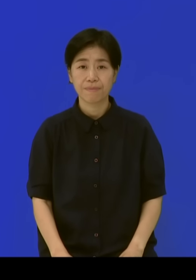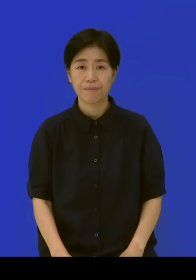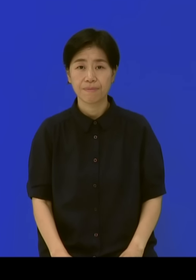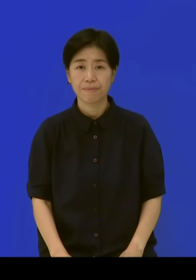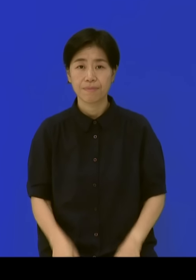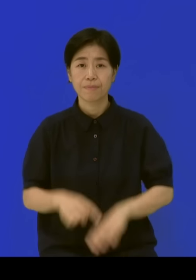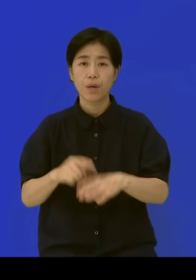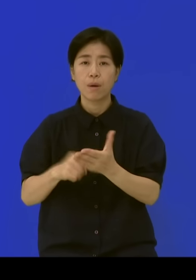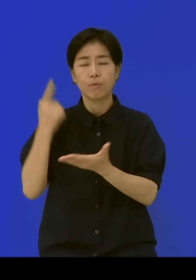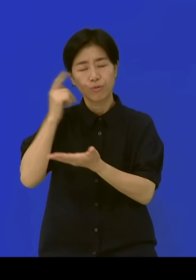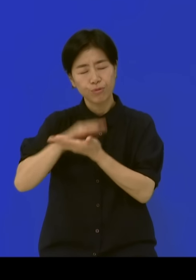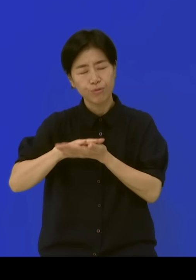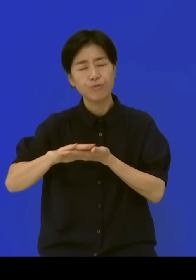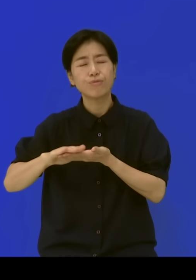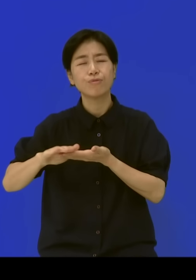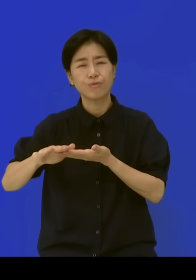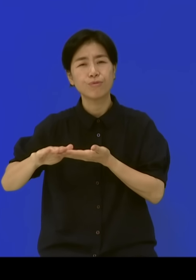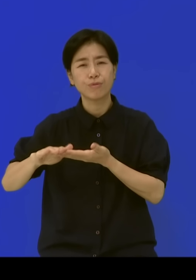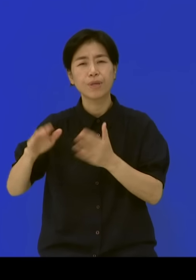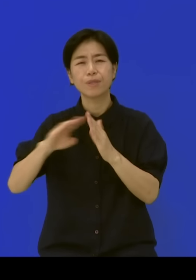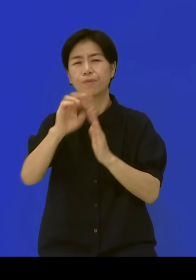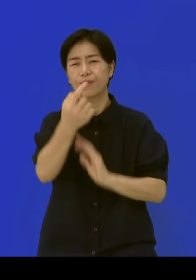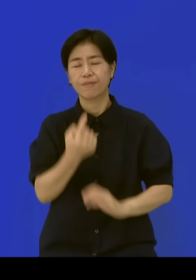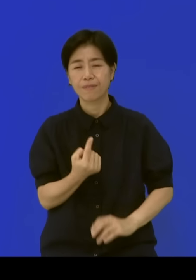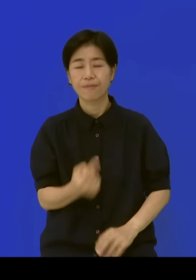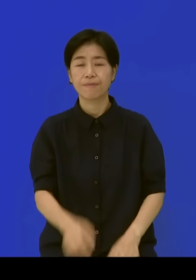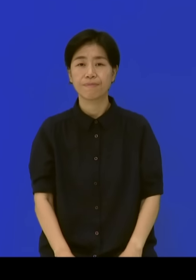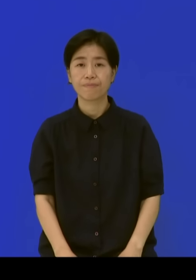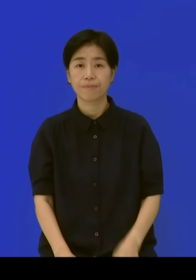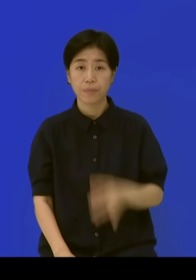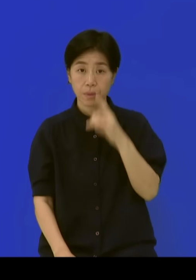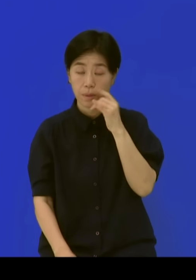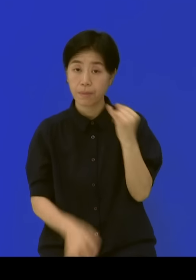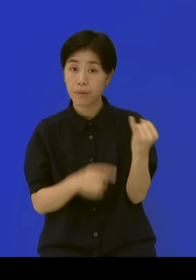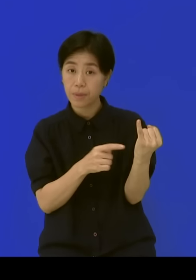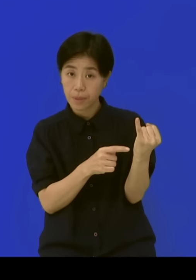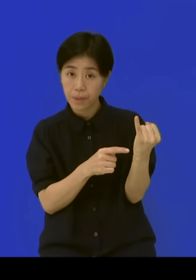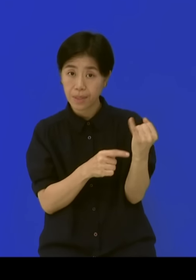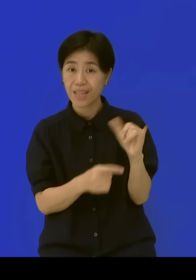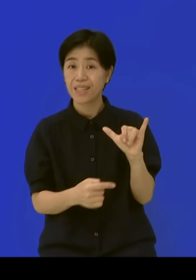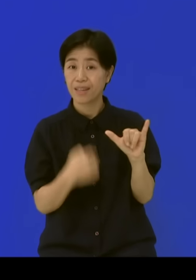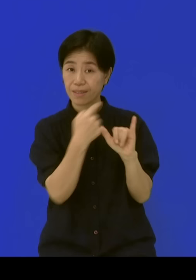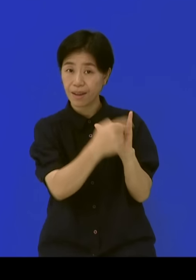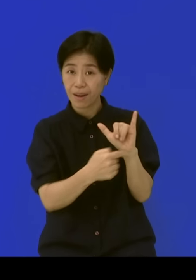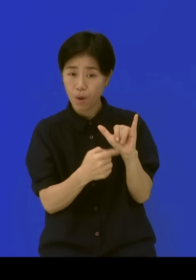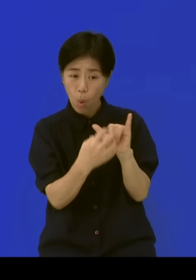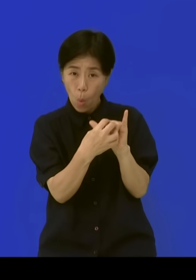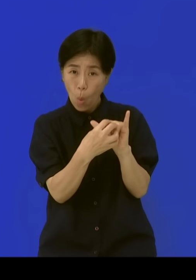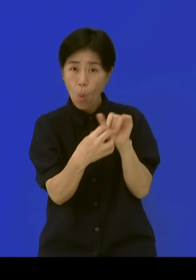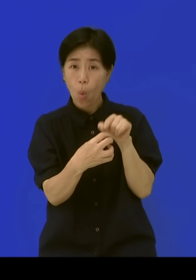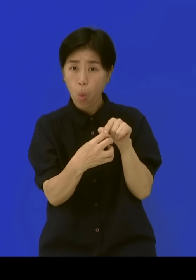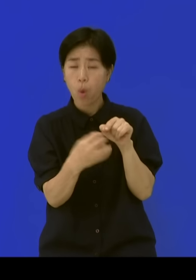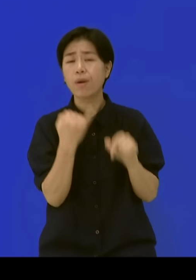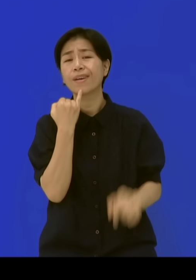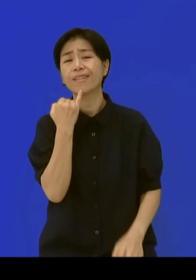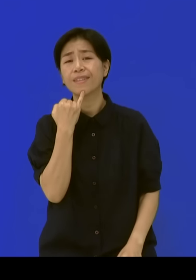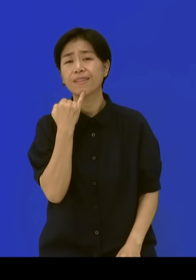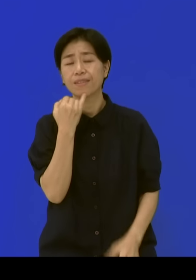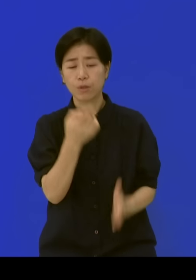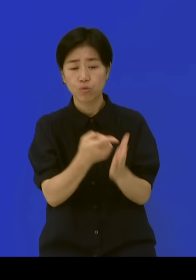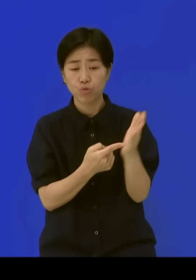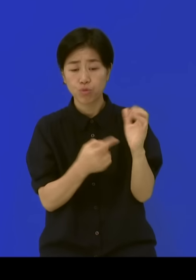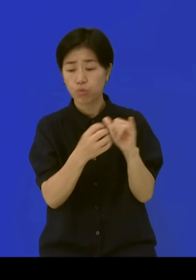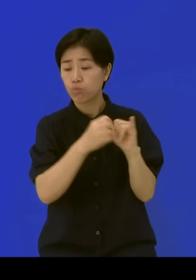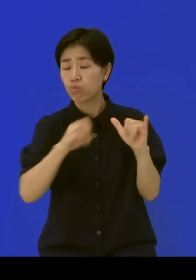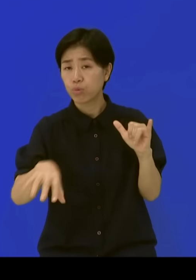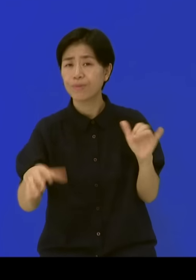약간 마음의 평안을 얻고 집에 돌아왔고요. 예. 어머니는 양성종양으로 판정이 나서 그냥 수술하고 잘